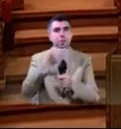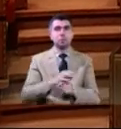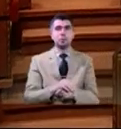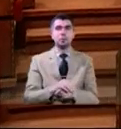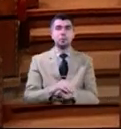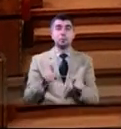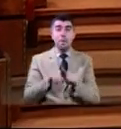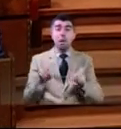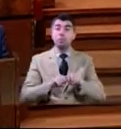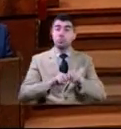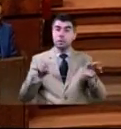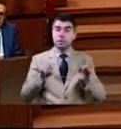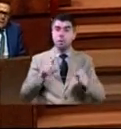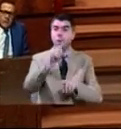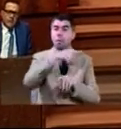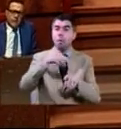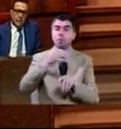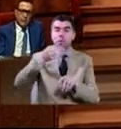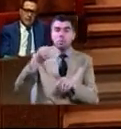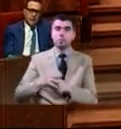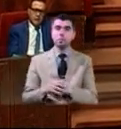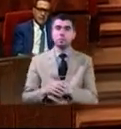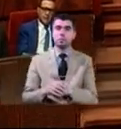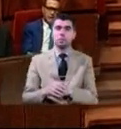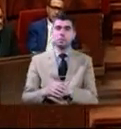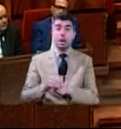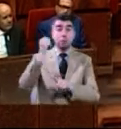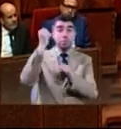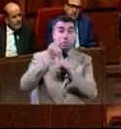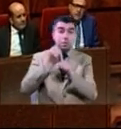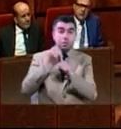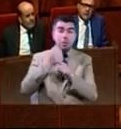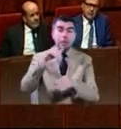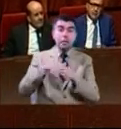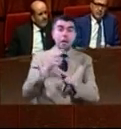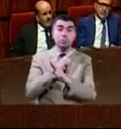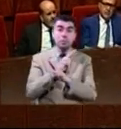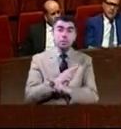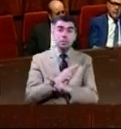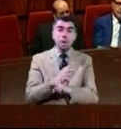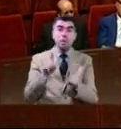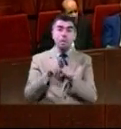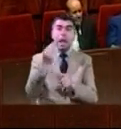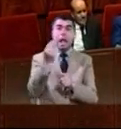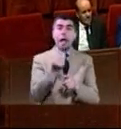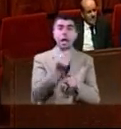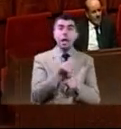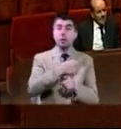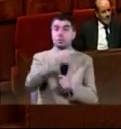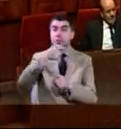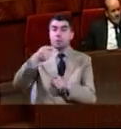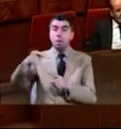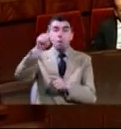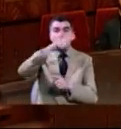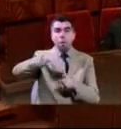تبقى نافعه ومفيده وتنقض النظام. راكم تديروا واحد الحاجه فيها الخير ديال الوطن فيها